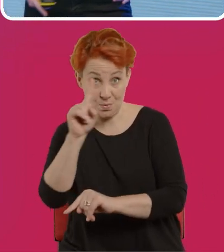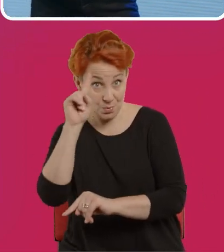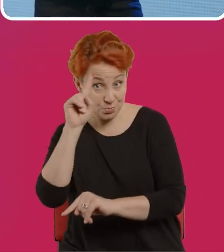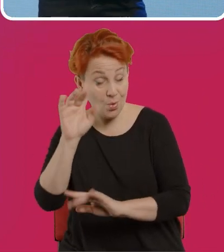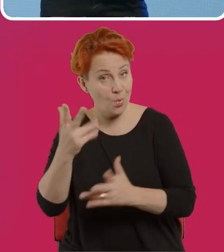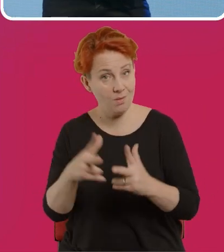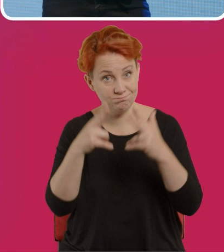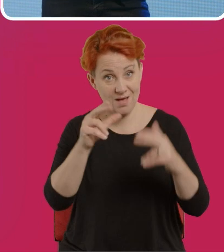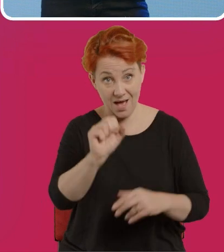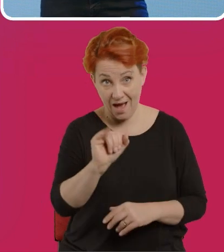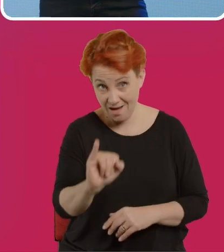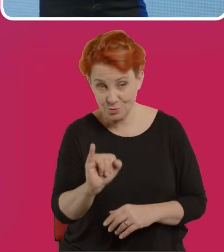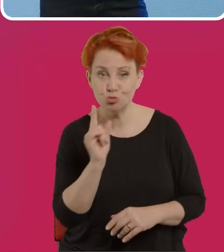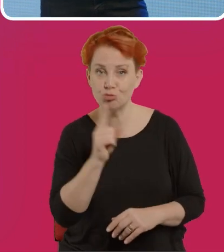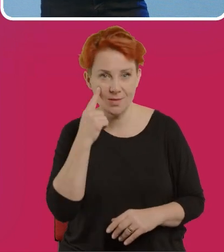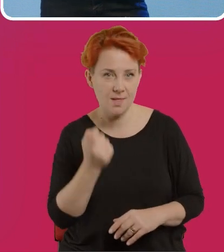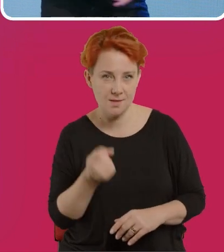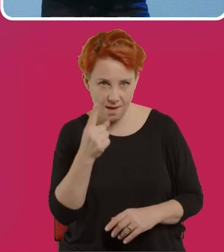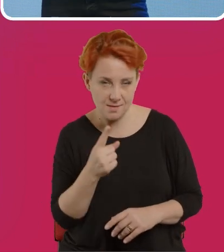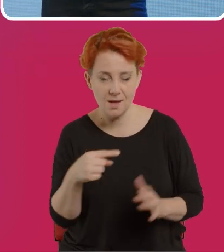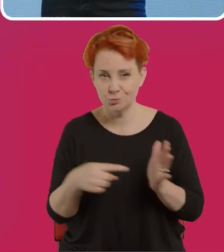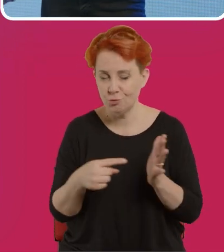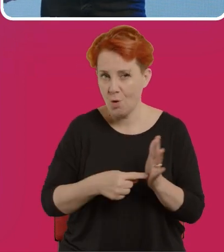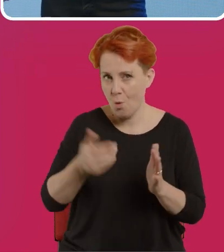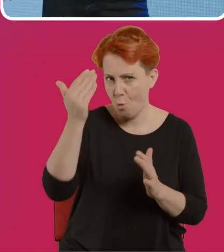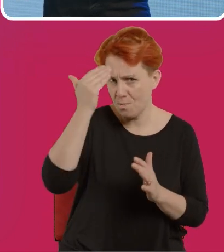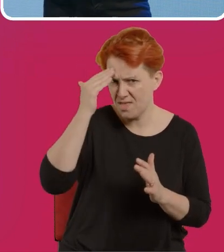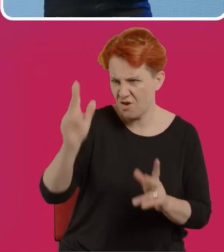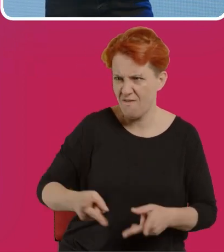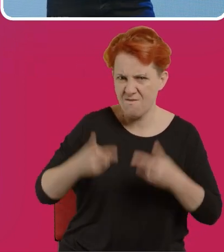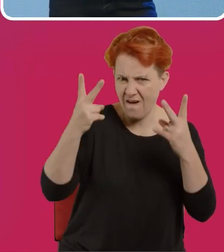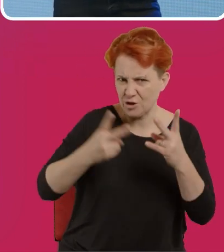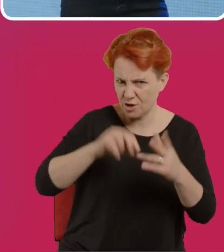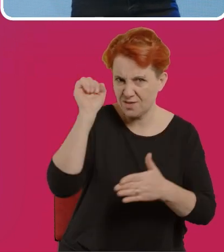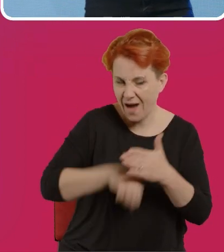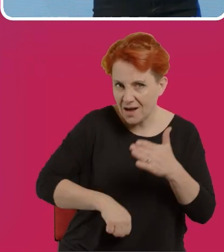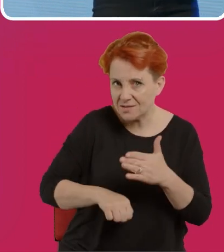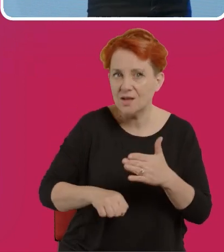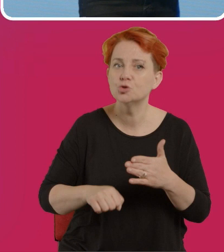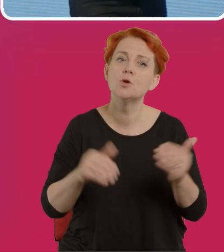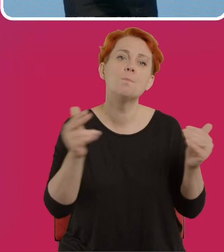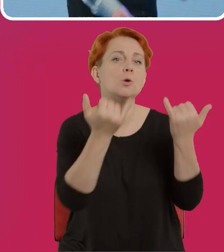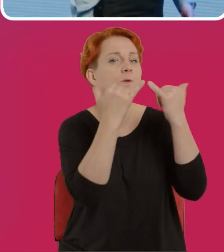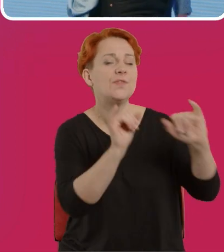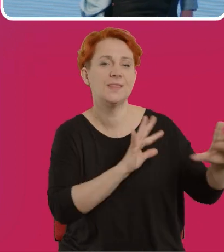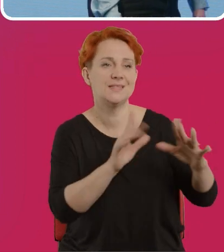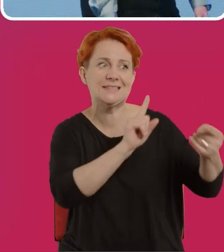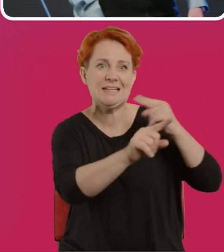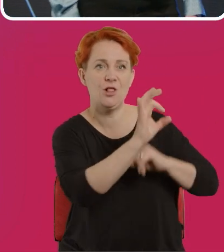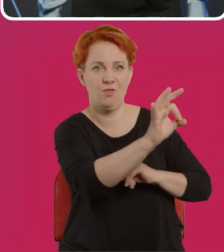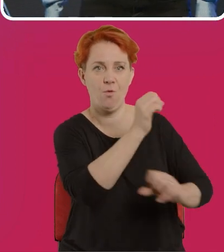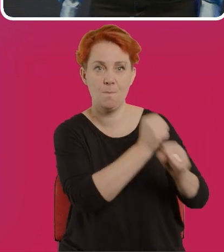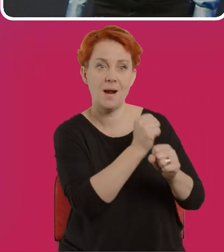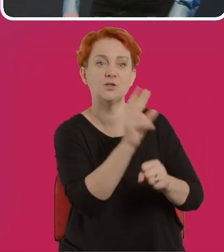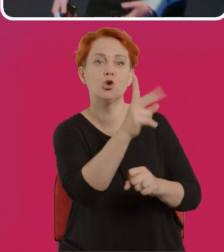AI jest takie hard skills są ważne, czy raczej nastawienie, czyli kogo szukamy tak naprawdę do pracy z nami.